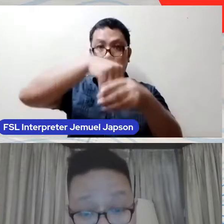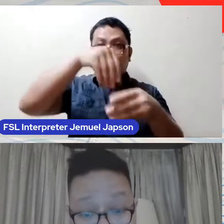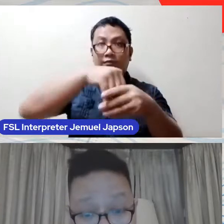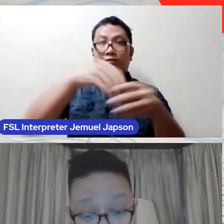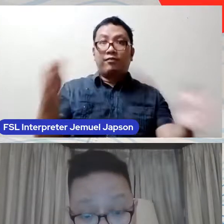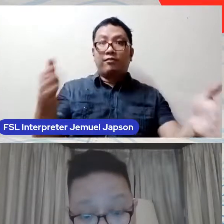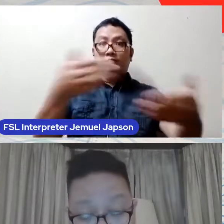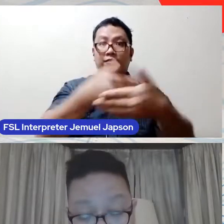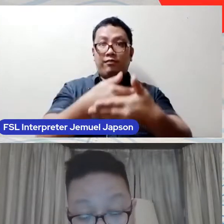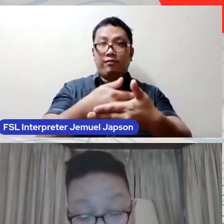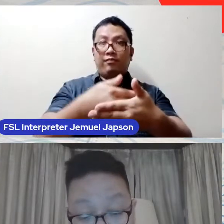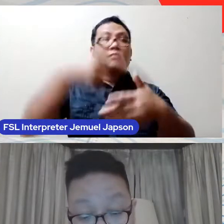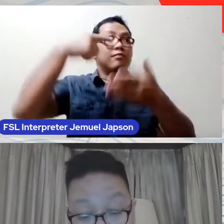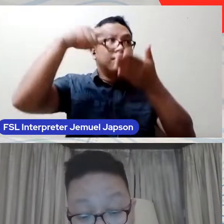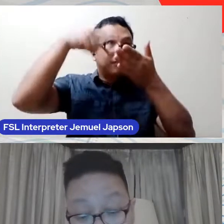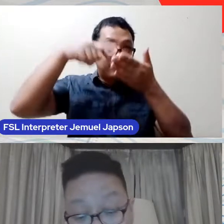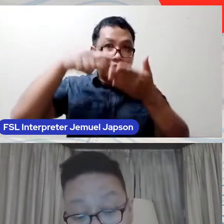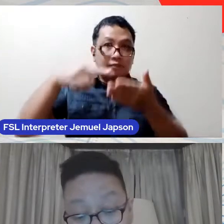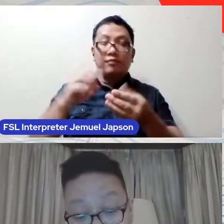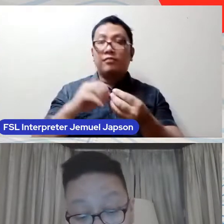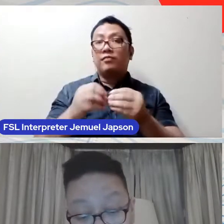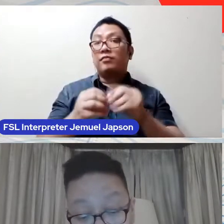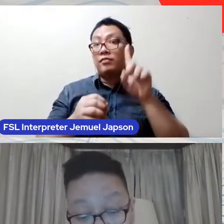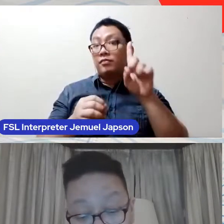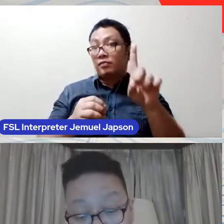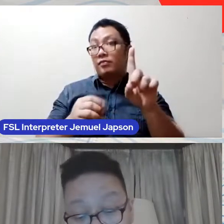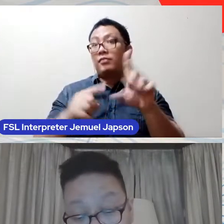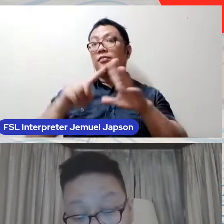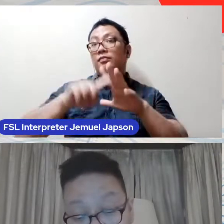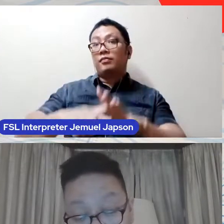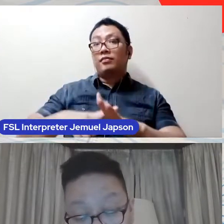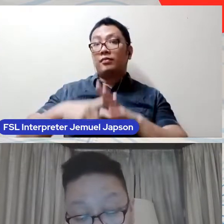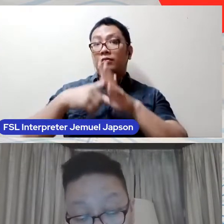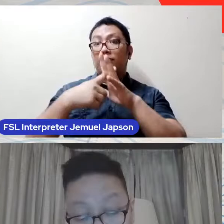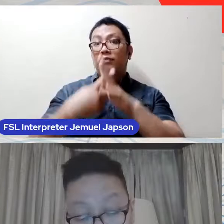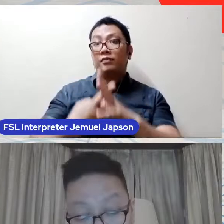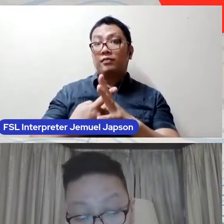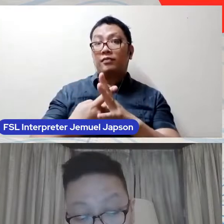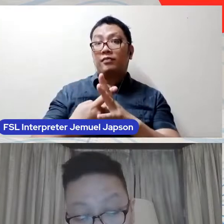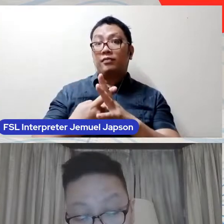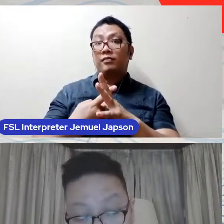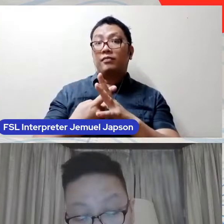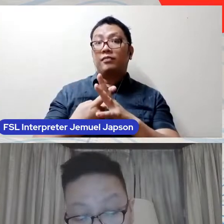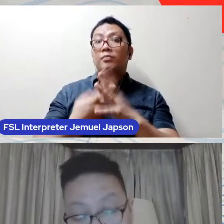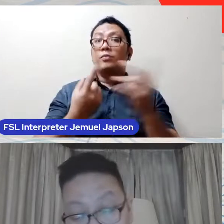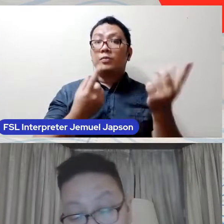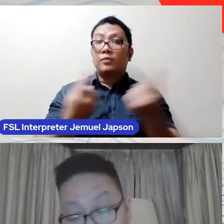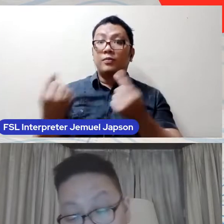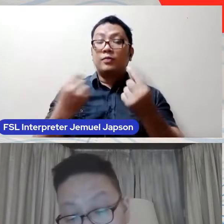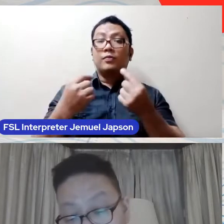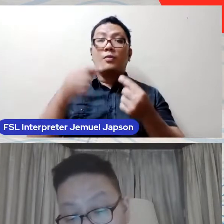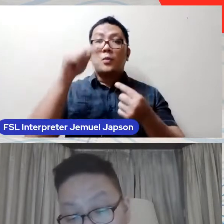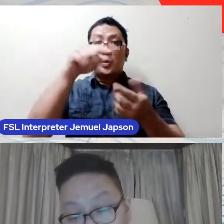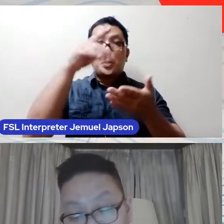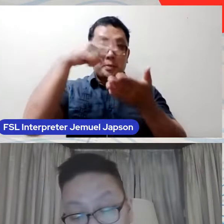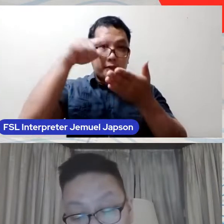to. So check up, so number 1, nag-uumpisa po ang pagkakonduct ng audit dun pa lang sa itsura